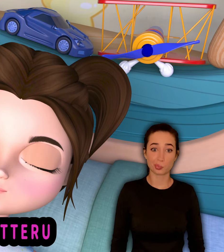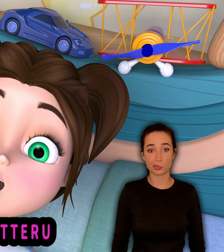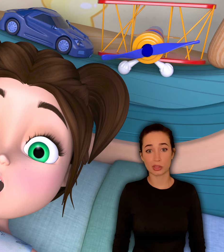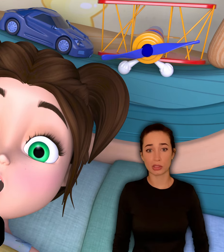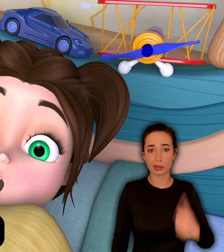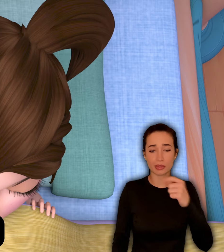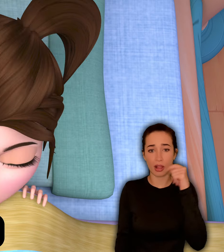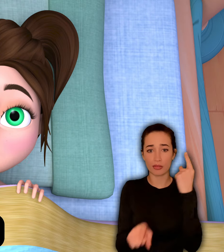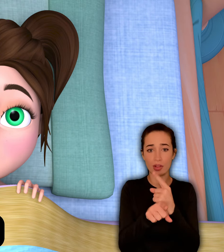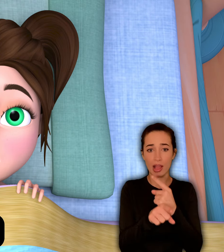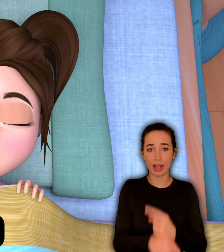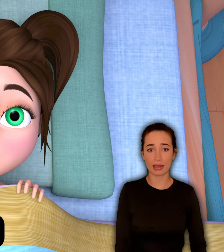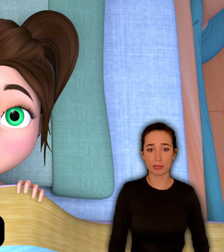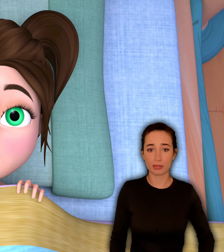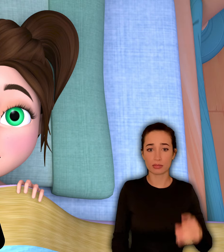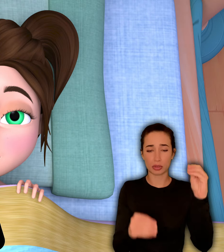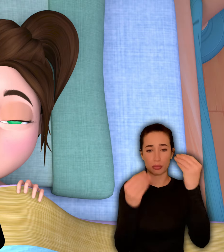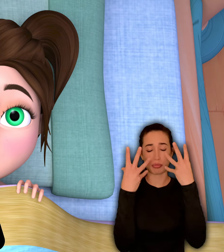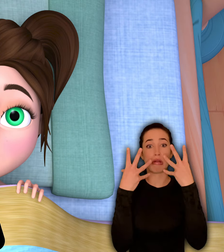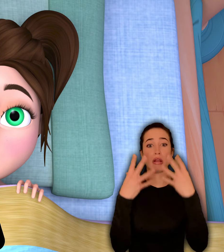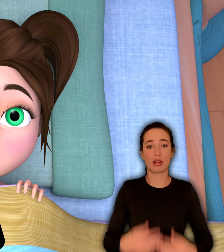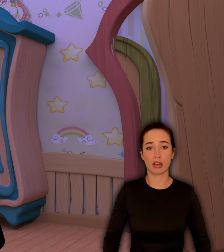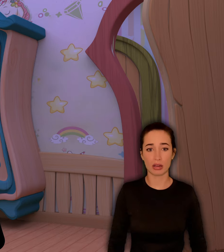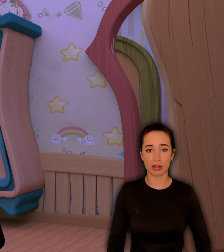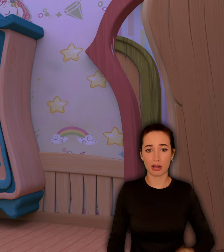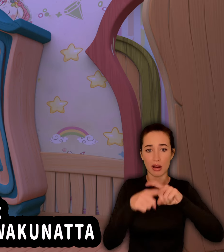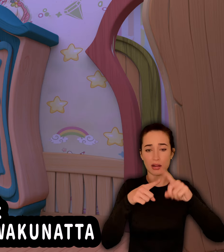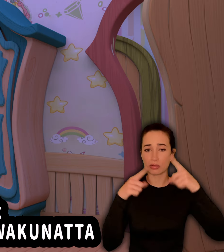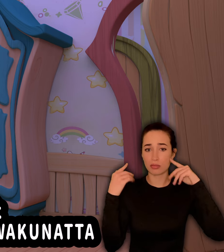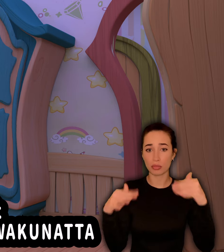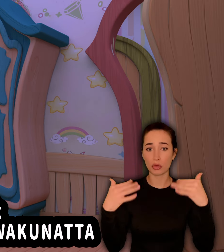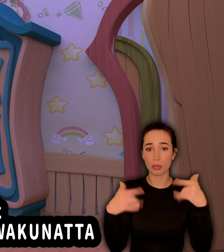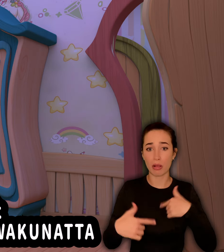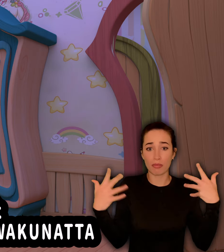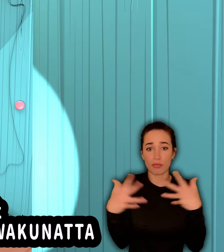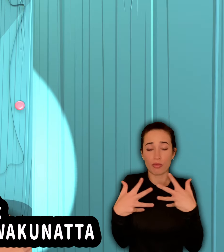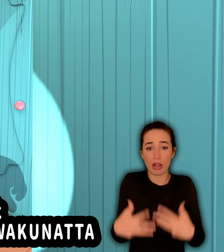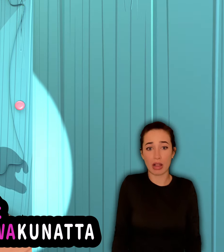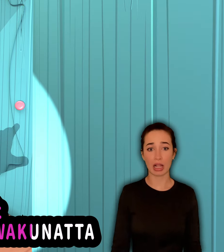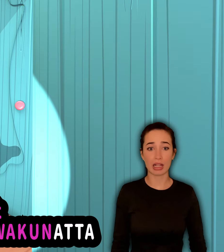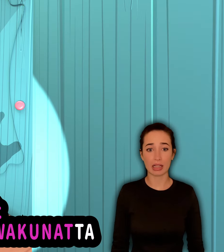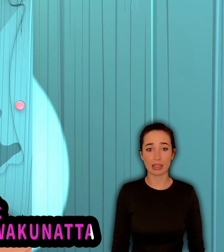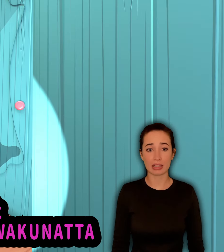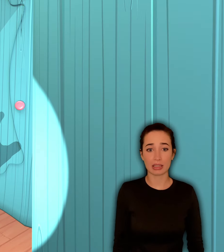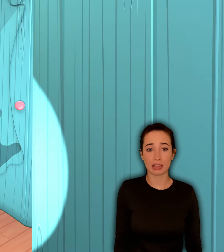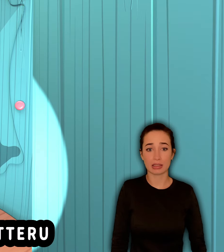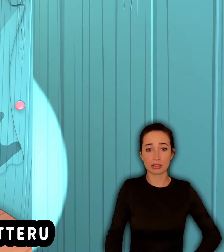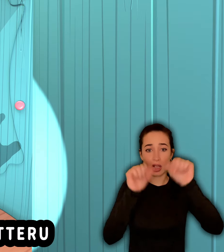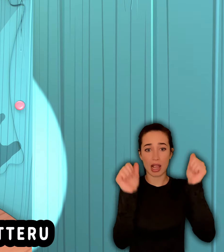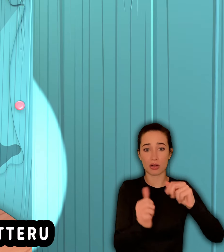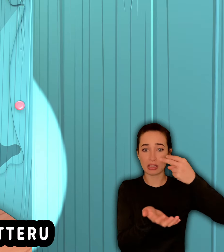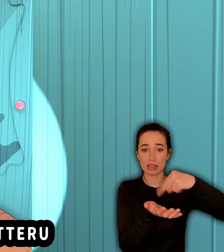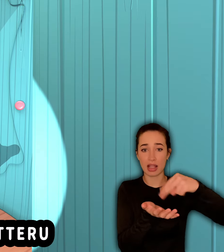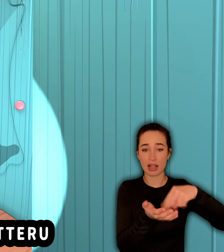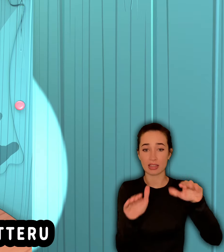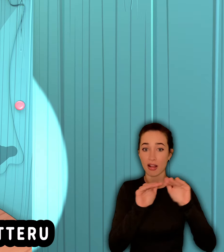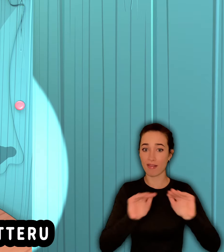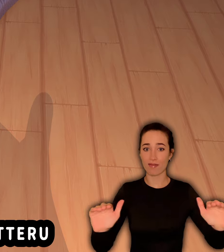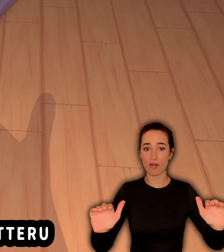てるおっかしいピカピカだと棚がえて怖くなった床に